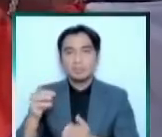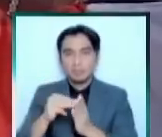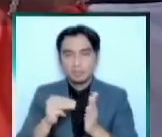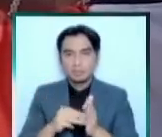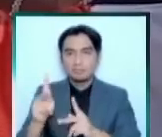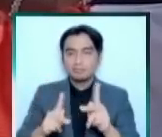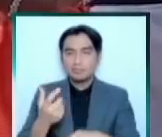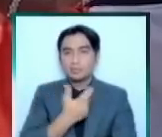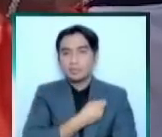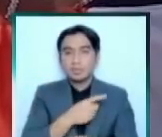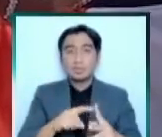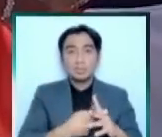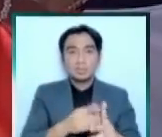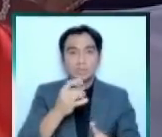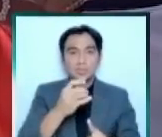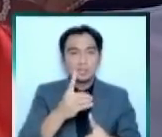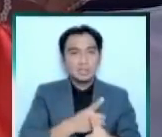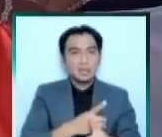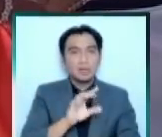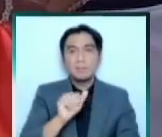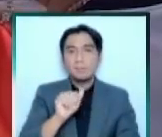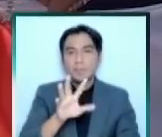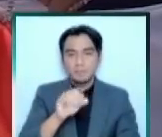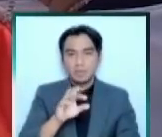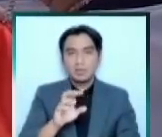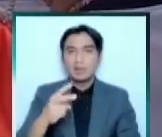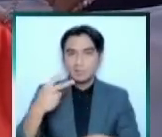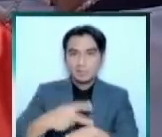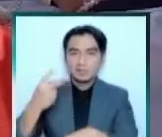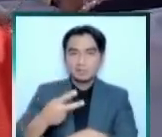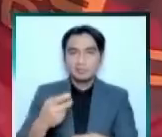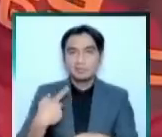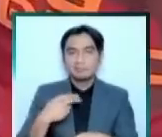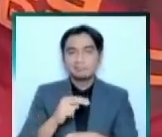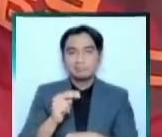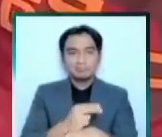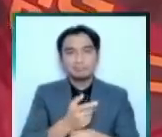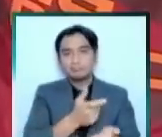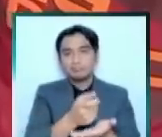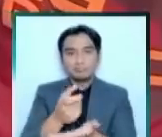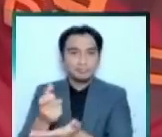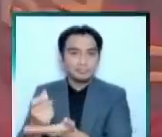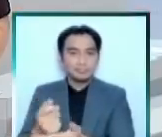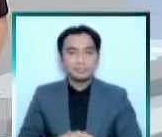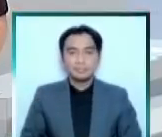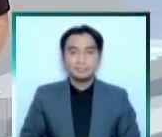noong December 15 nang simulan ang ikalawang serye ng National Vaccination Days.